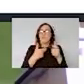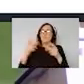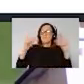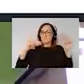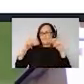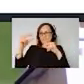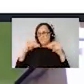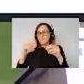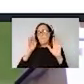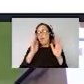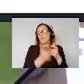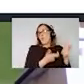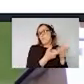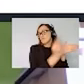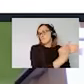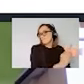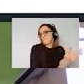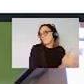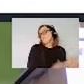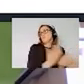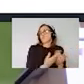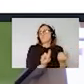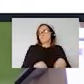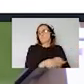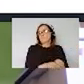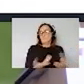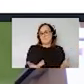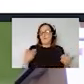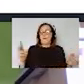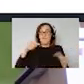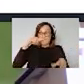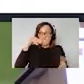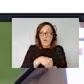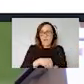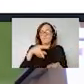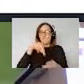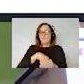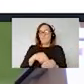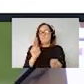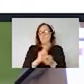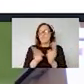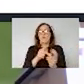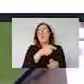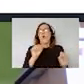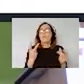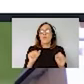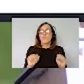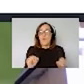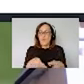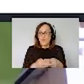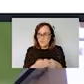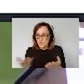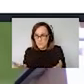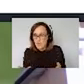potem już sensu stricte spisać pewne rzeczy, na przykład razem pracując nawet podczas spotkania. Dlaczego to narzędzie nie działa? Dori pisze, to